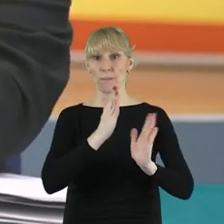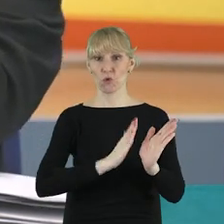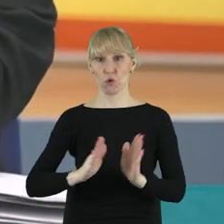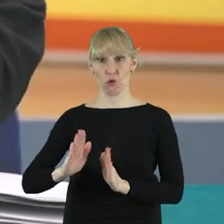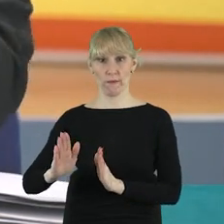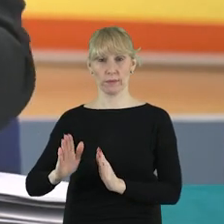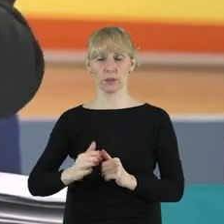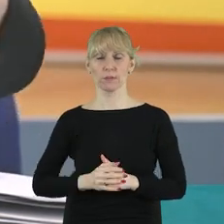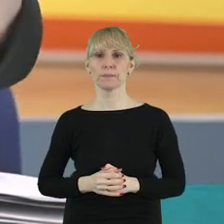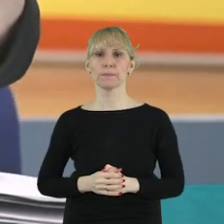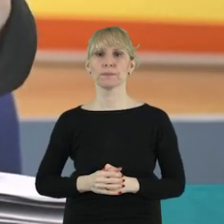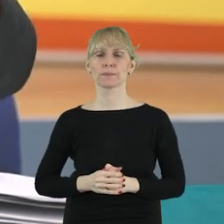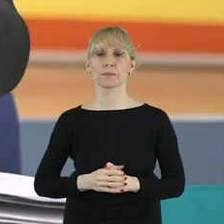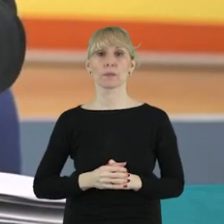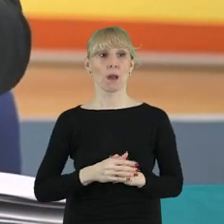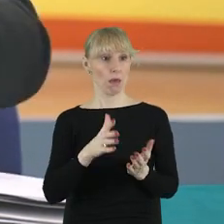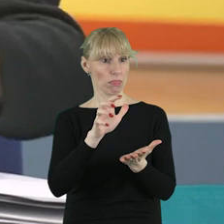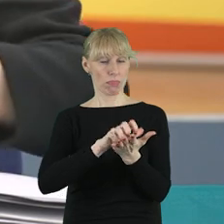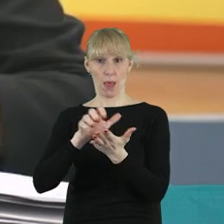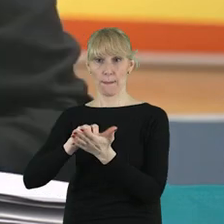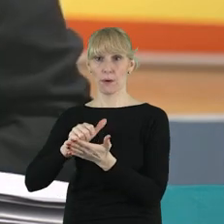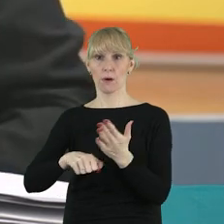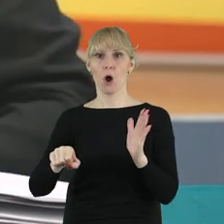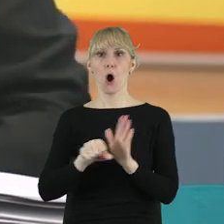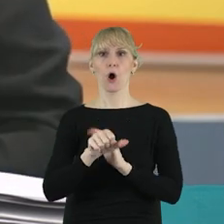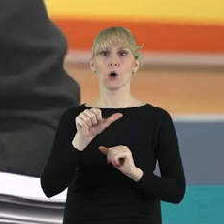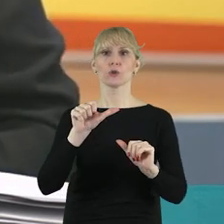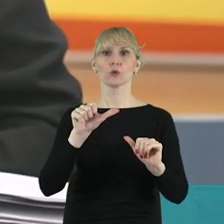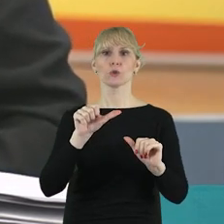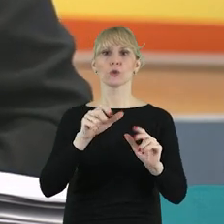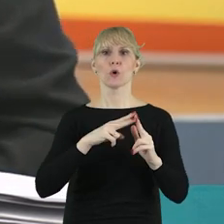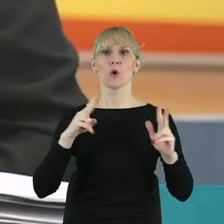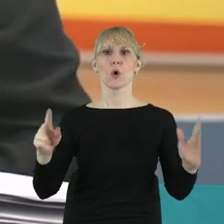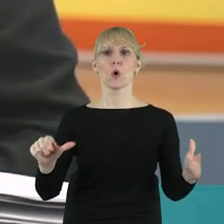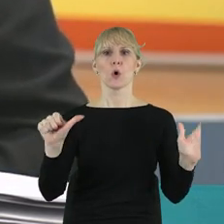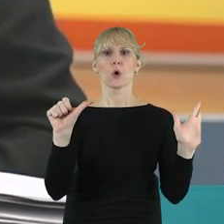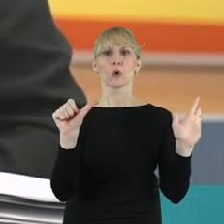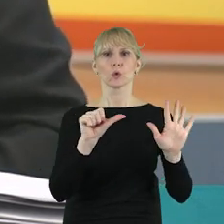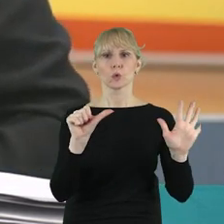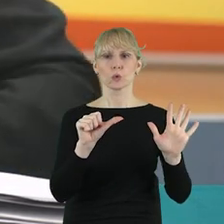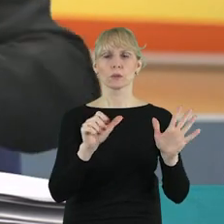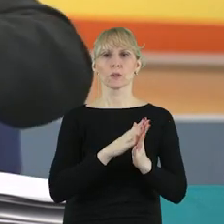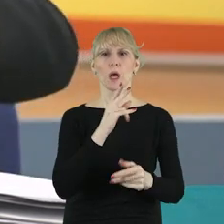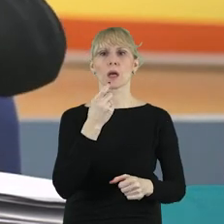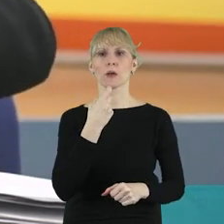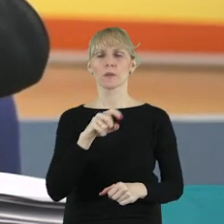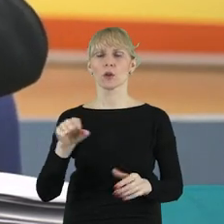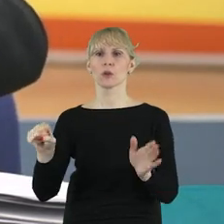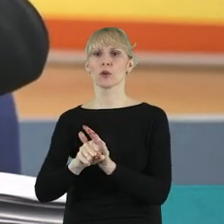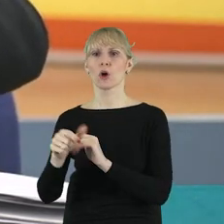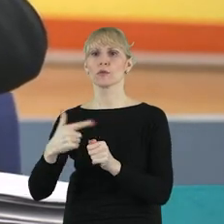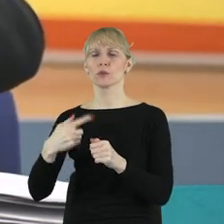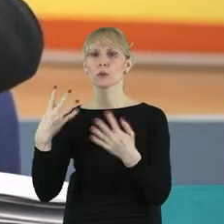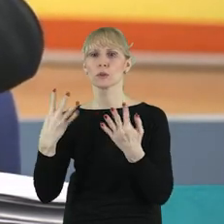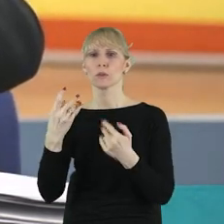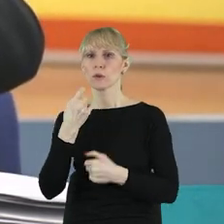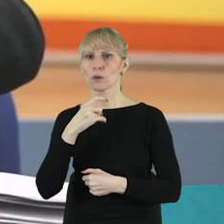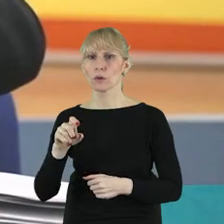przygotowawcze. Nabór odbył się w dniach od 6 kwietnia do 29